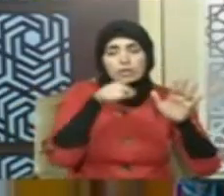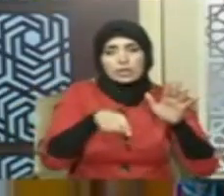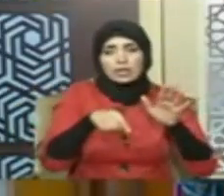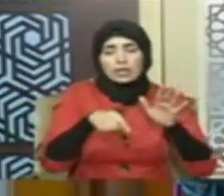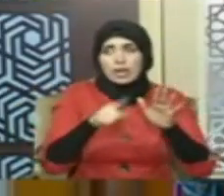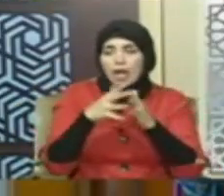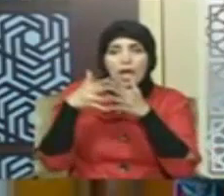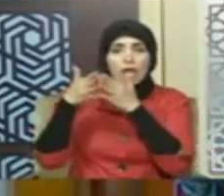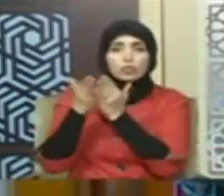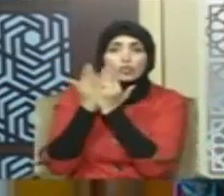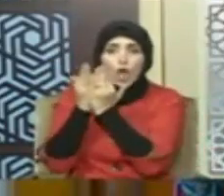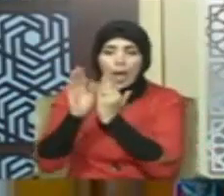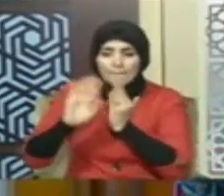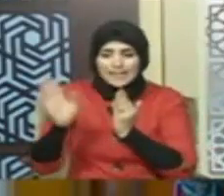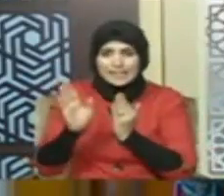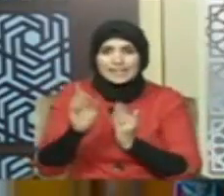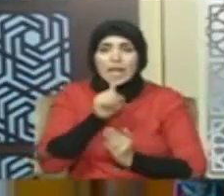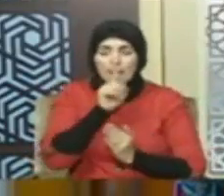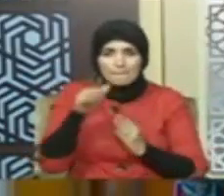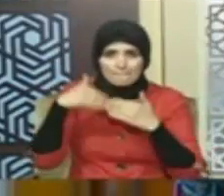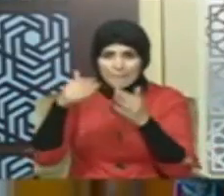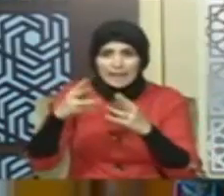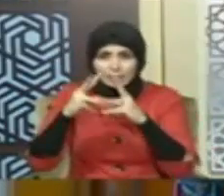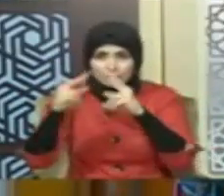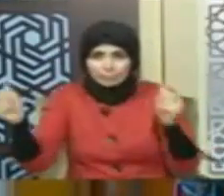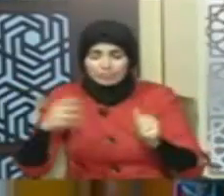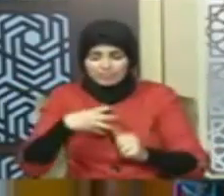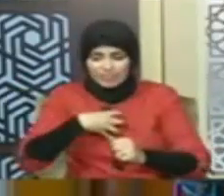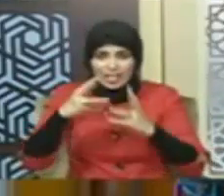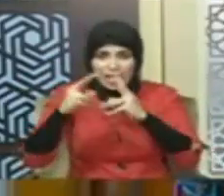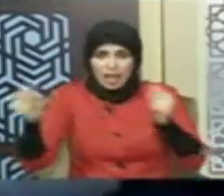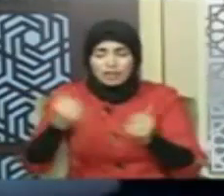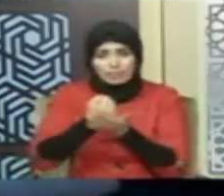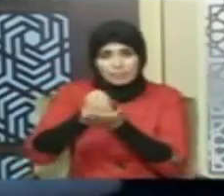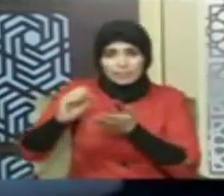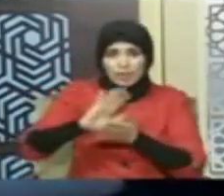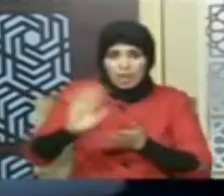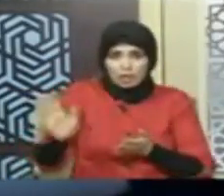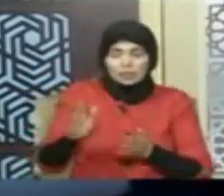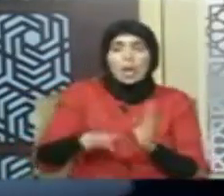إياه. أمن يجيب المضطر إذا دعاه؟